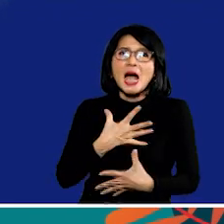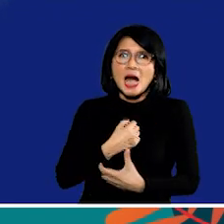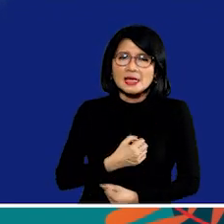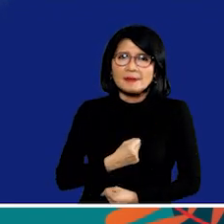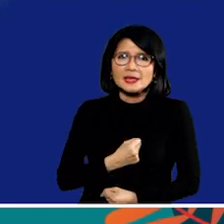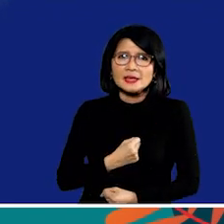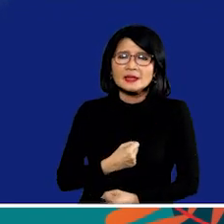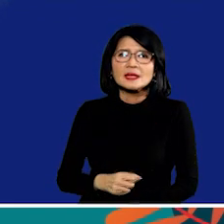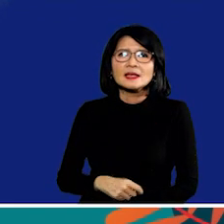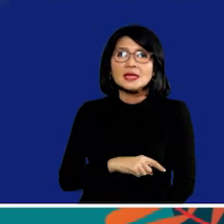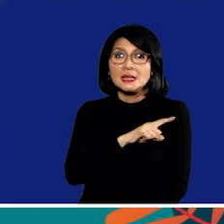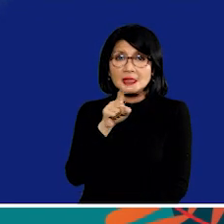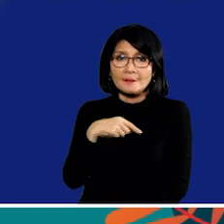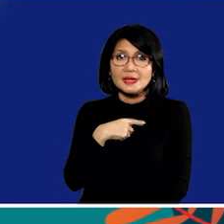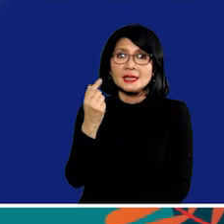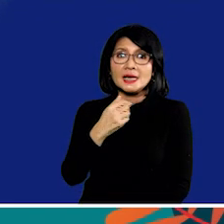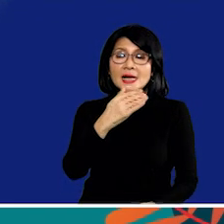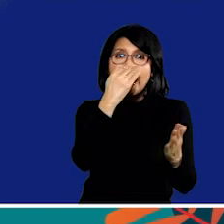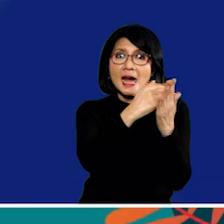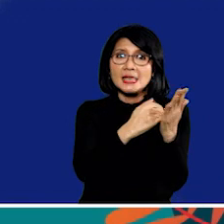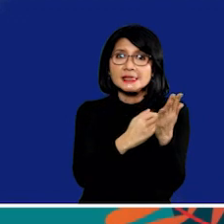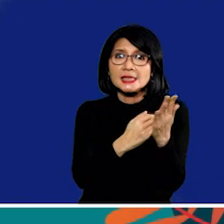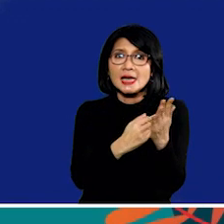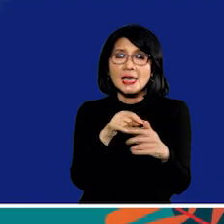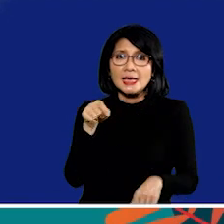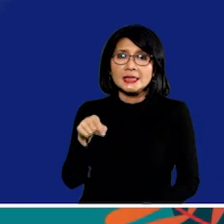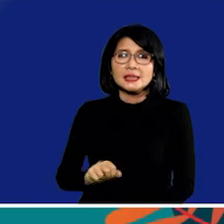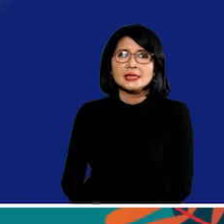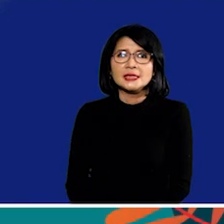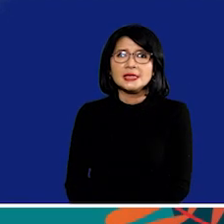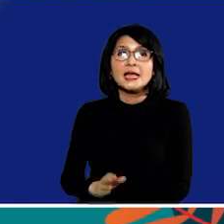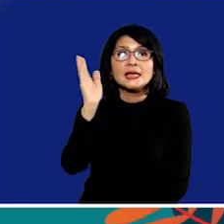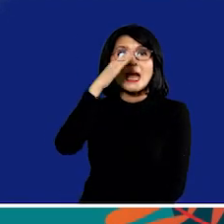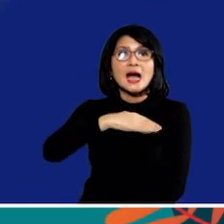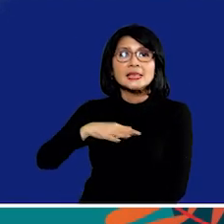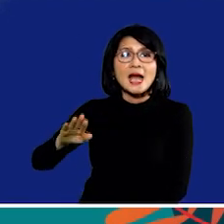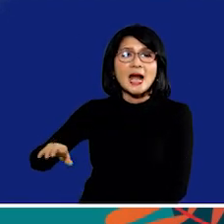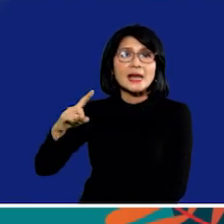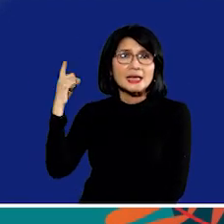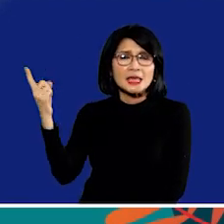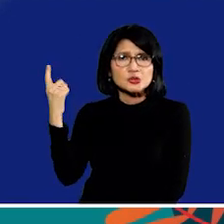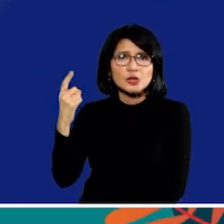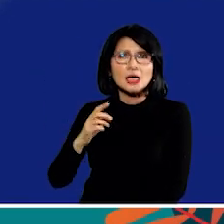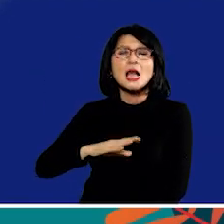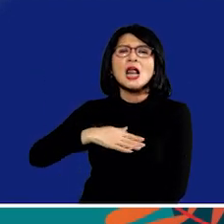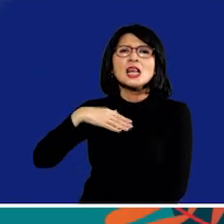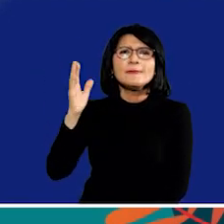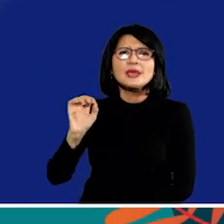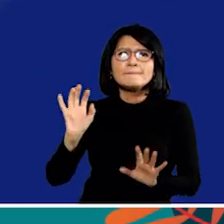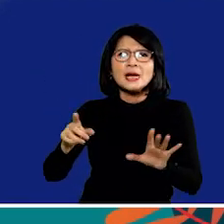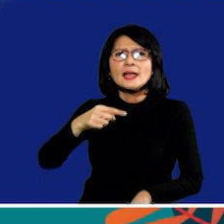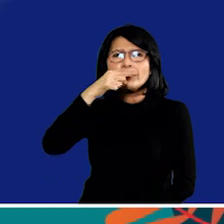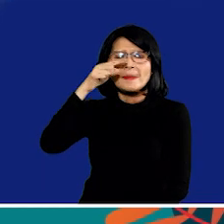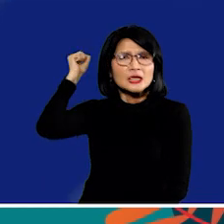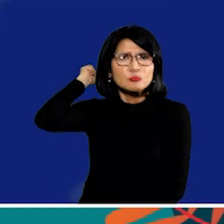adanya acara ini, dengan adanya dan di Hari Anak Nasional ini, lebih banyak orang tua